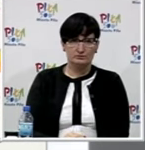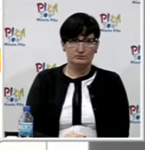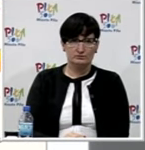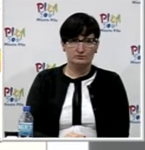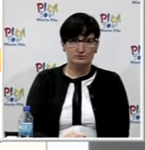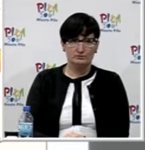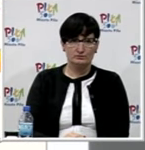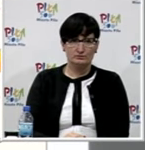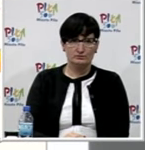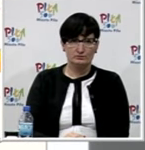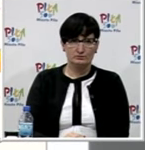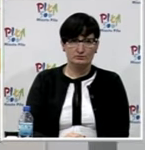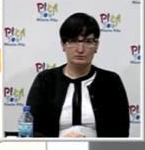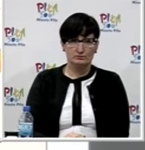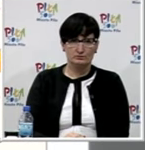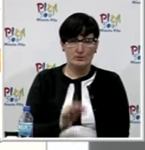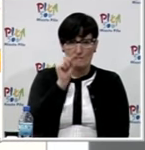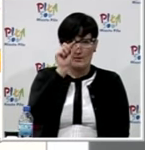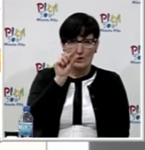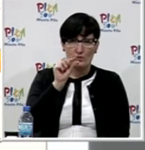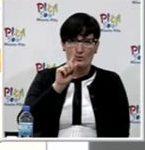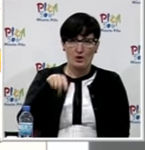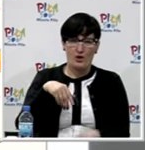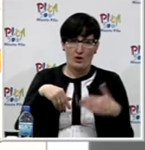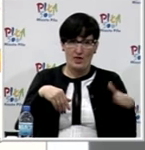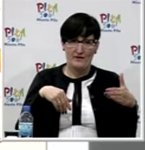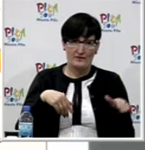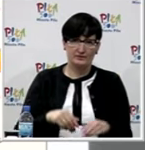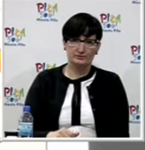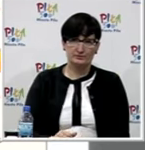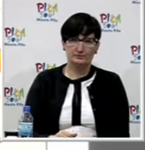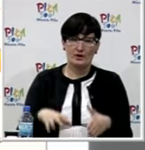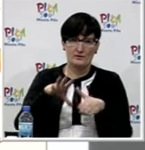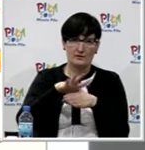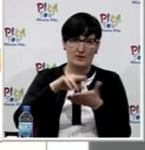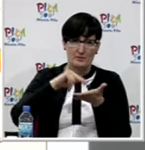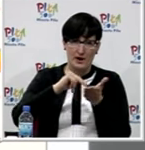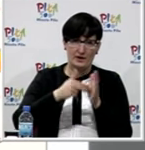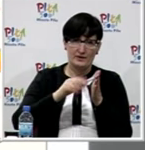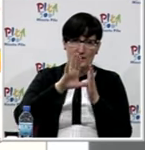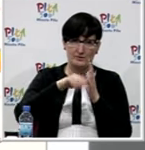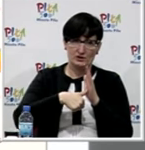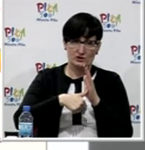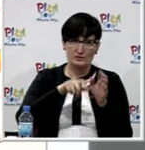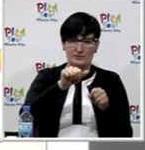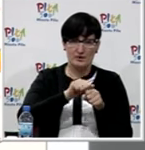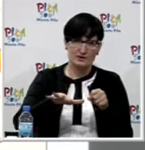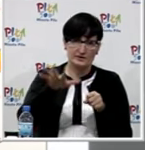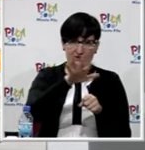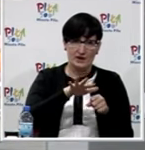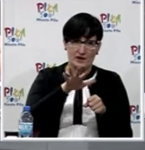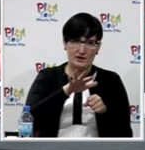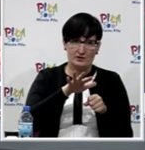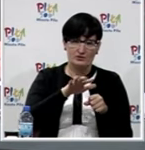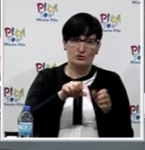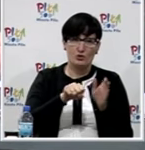malutka po lewej stronie wąski pasek. W planie miejscowym jest to również teren przewidziany pod komunikację i na tej